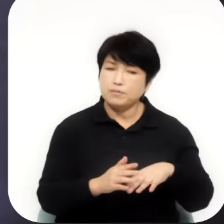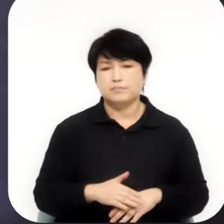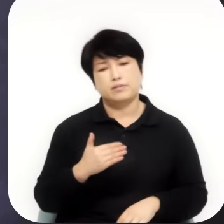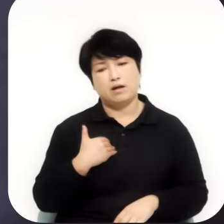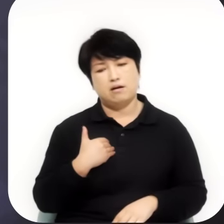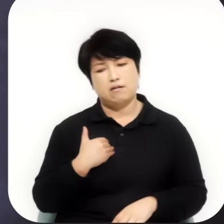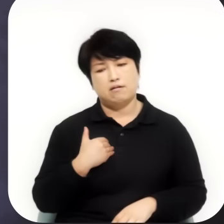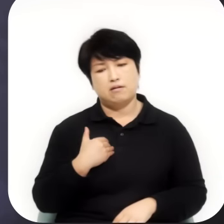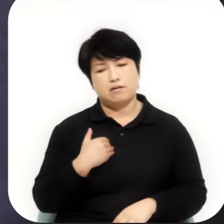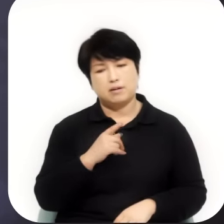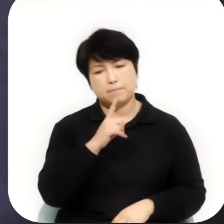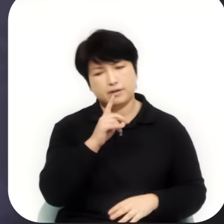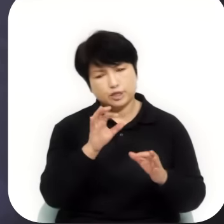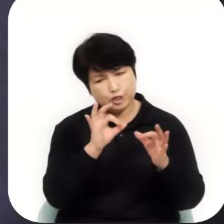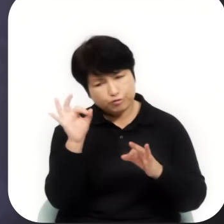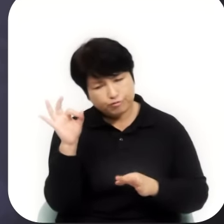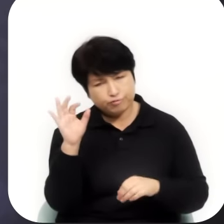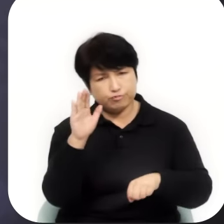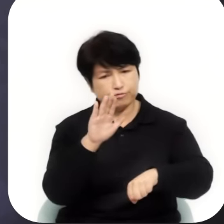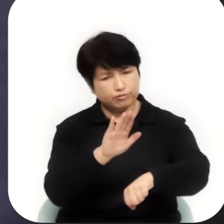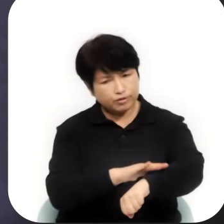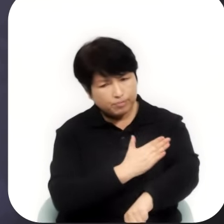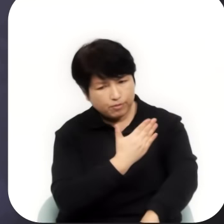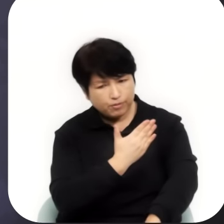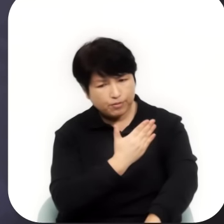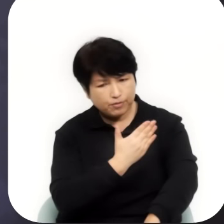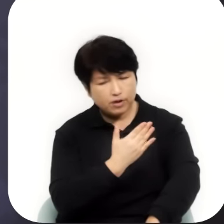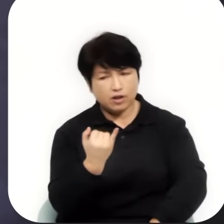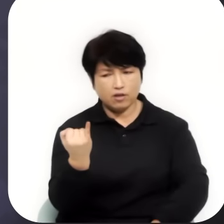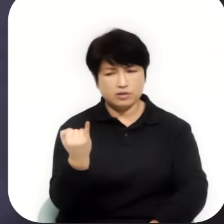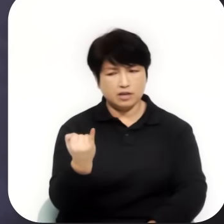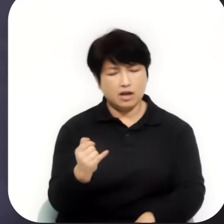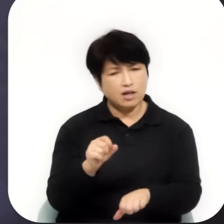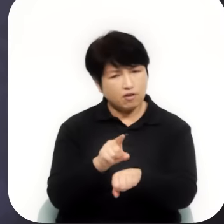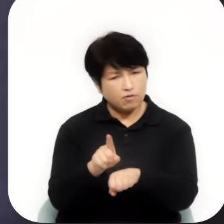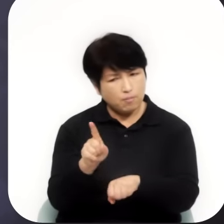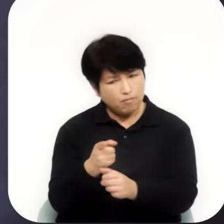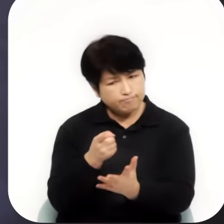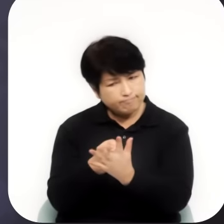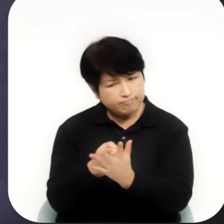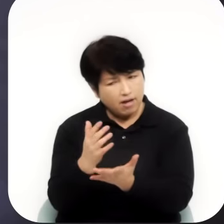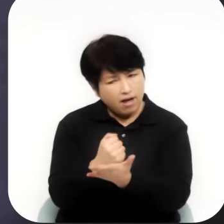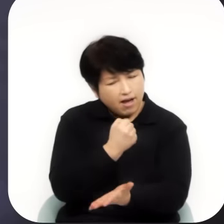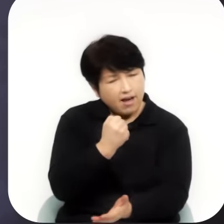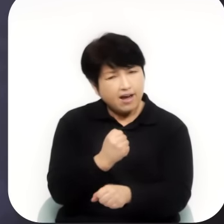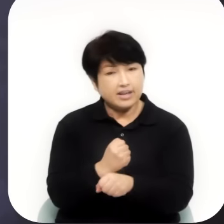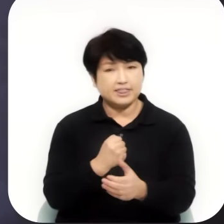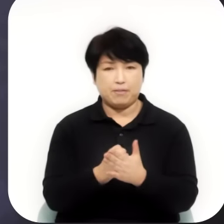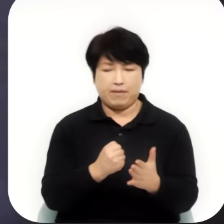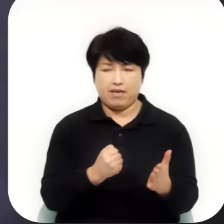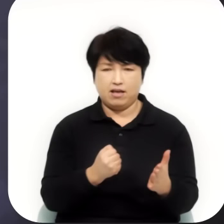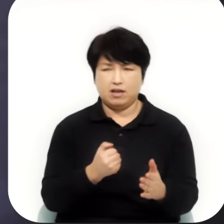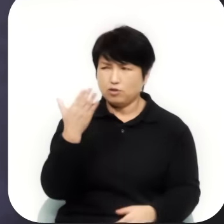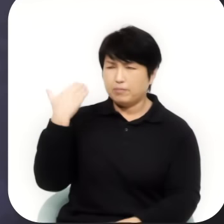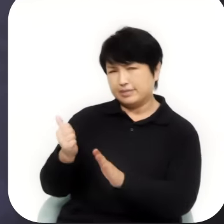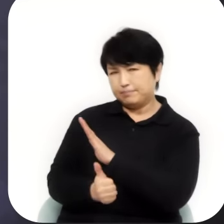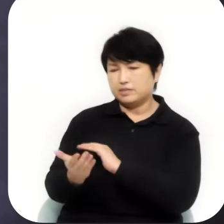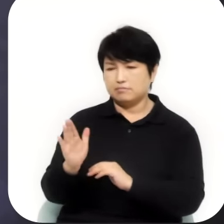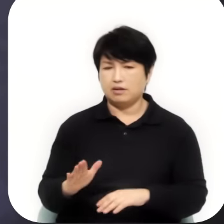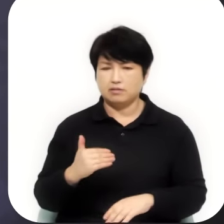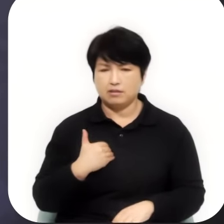어떤 잘못을 하거나 여자들의 성격이 어떻거나 이런 걸 알아서 한번 해서 실패해봤기 때문에 아 다음에